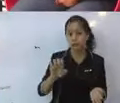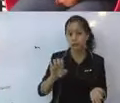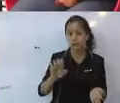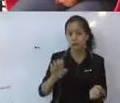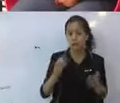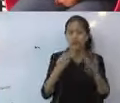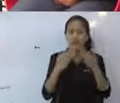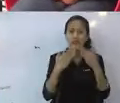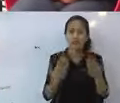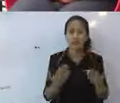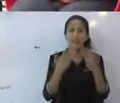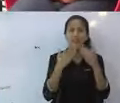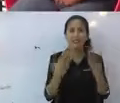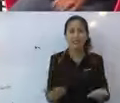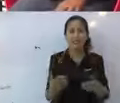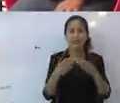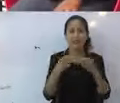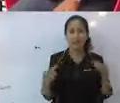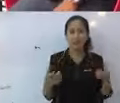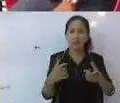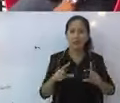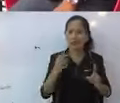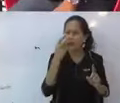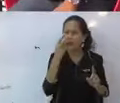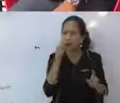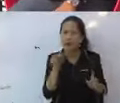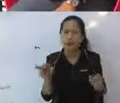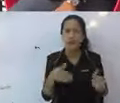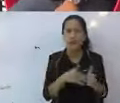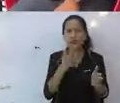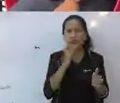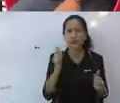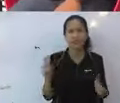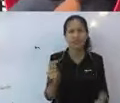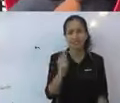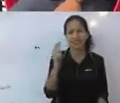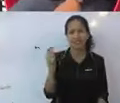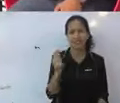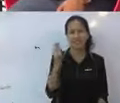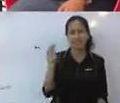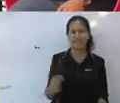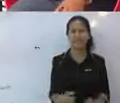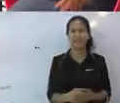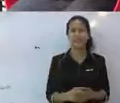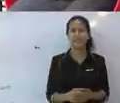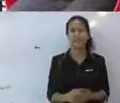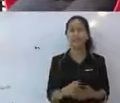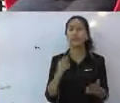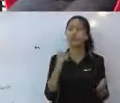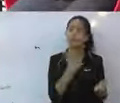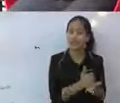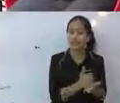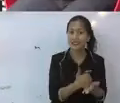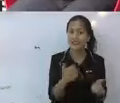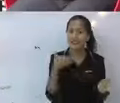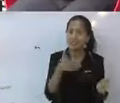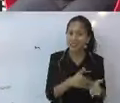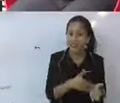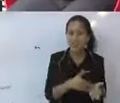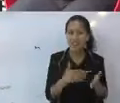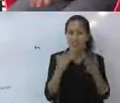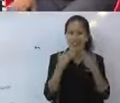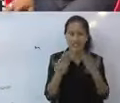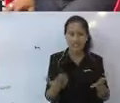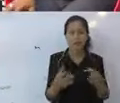maraming salamat. Kita-kita na po tayo sa Tuesday. Okay. Alright. So again, maraming salamat po sa lahat